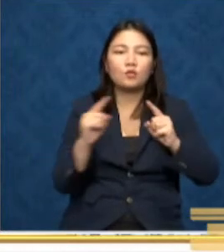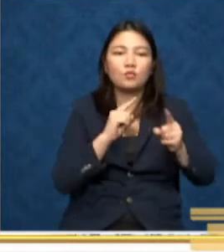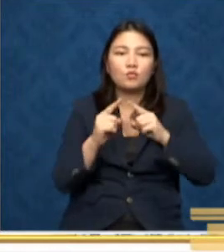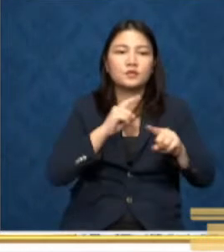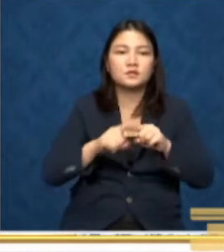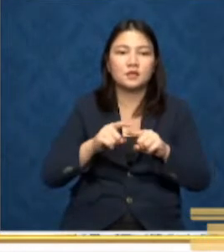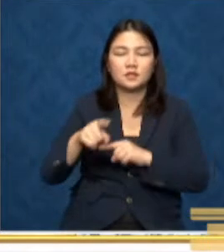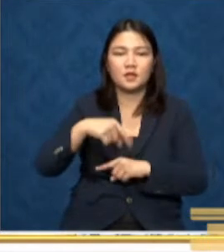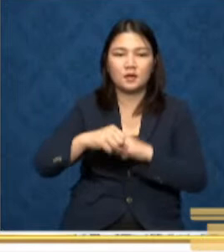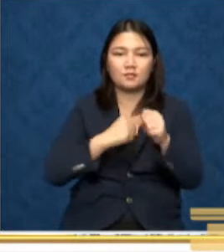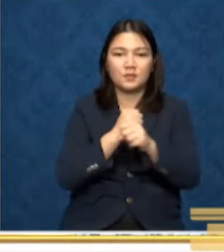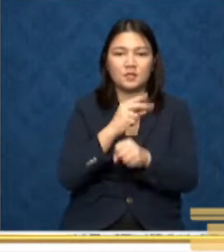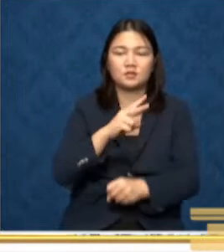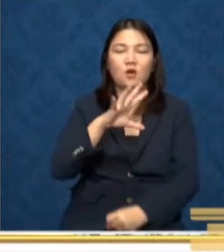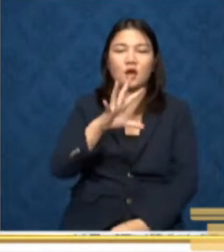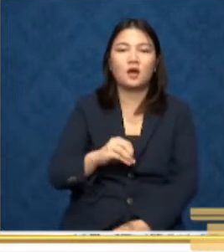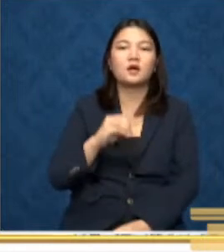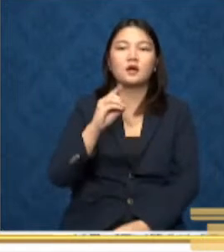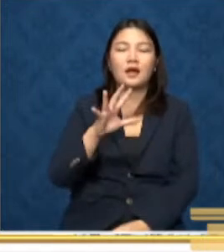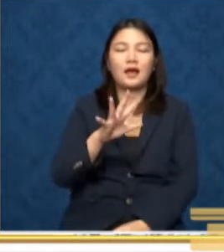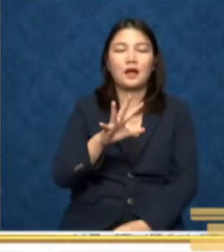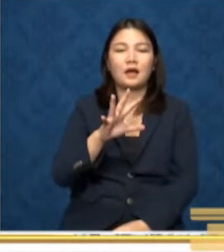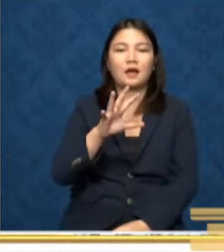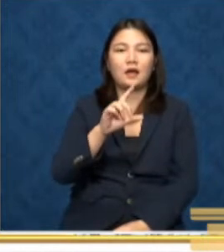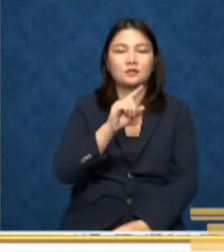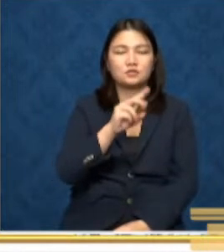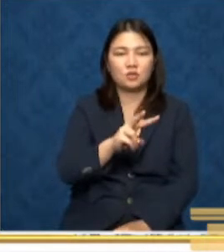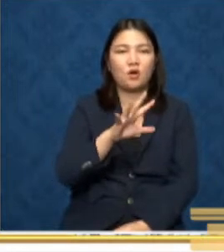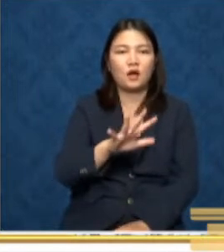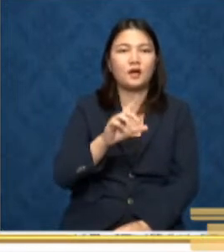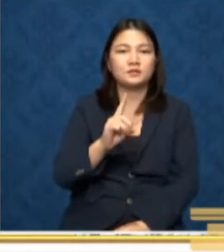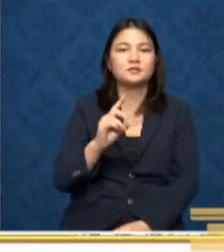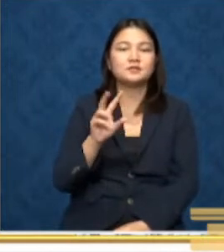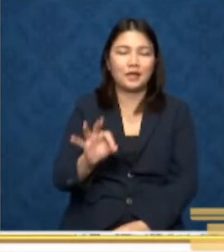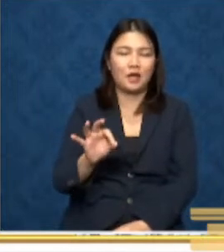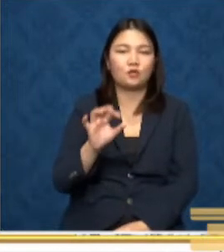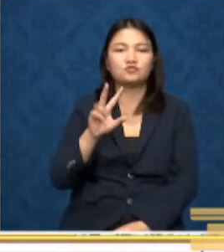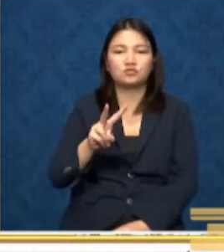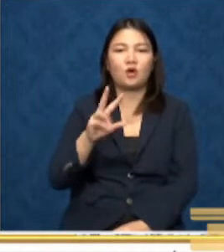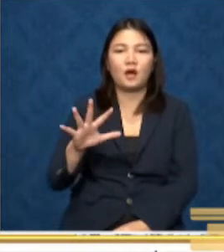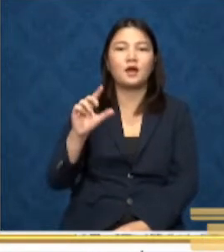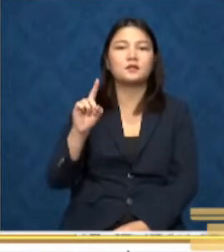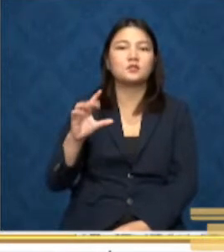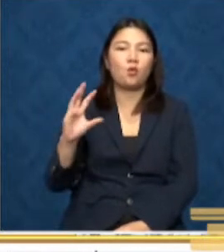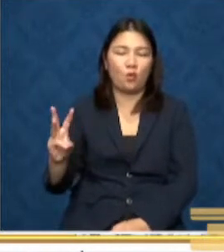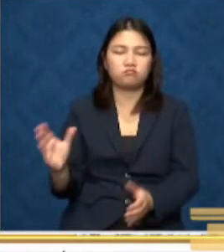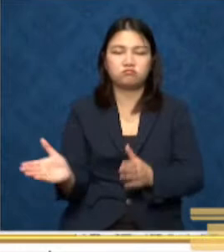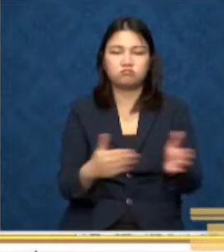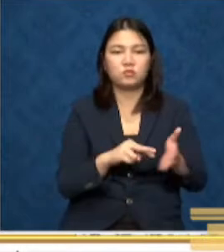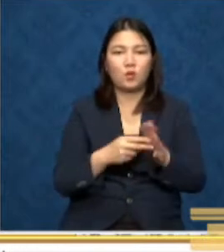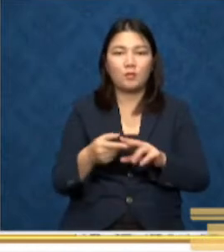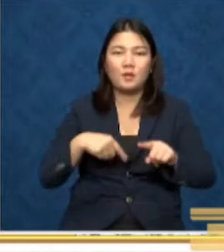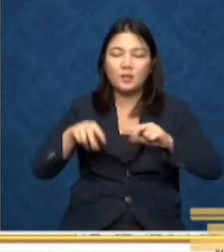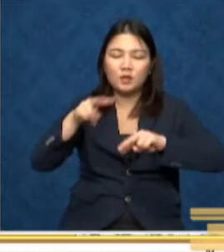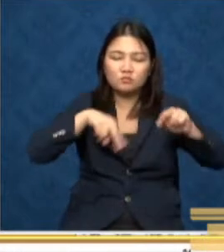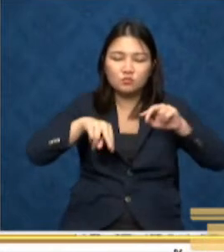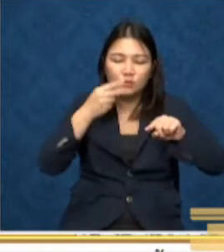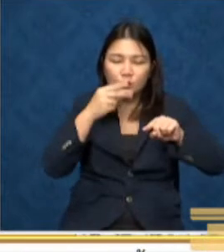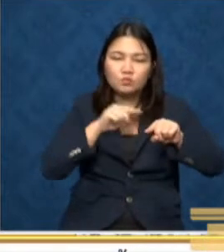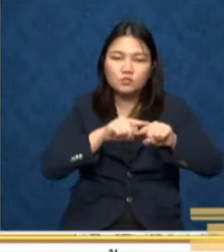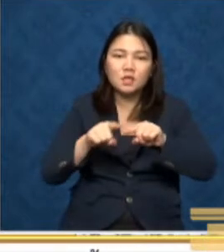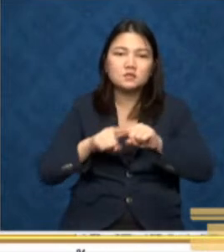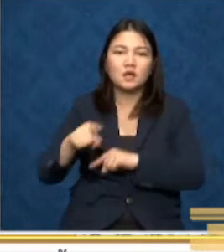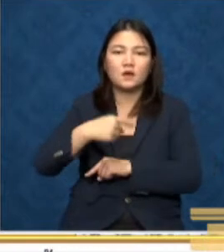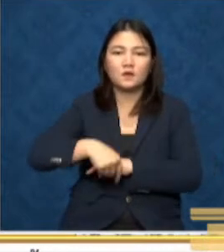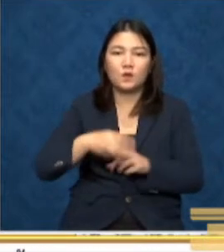คะในปีพ.ศ.2519ถึง2526ค่ะกลไกที่ใช้คือกลไกนำสืบสวนการดำเนินคดีอาญาผ่านการใช้